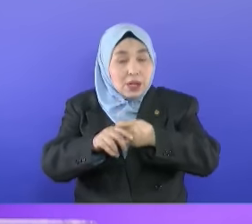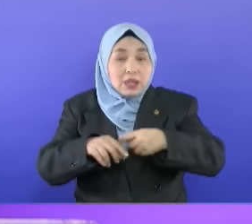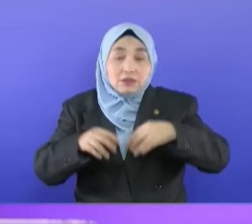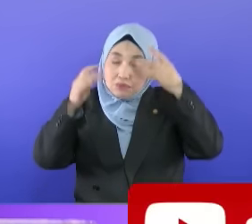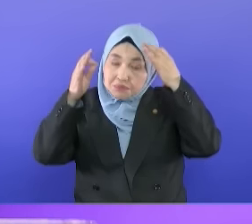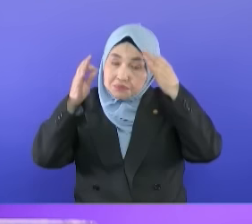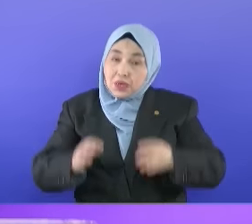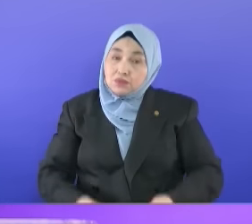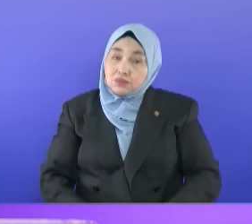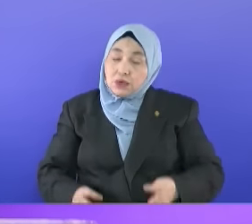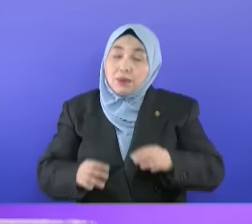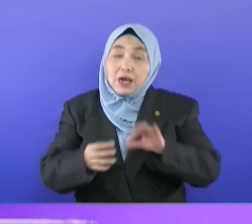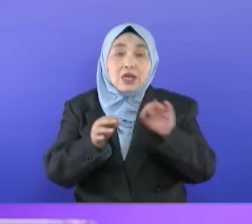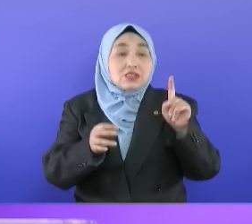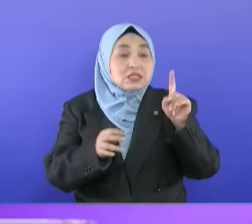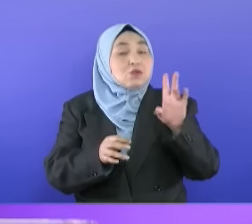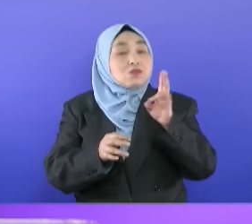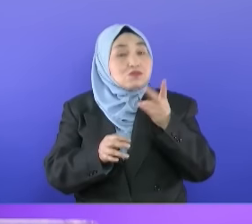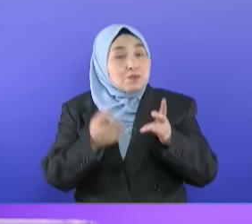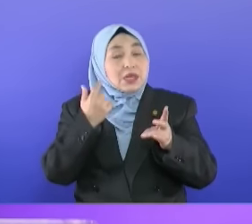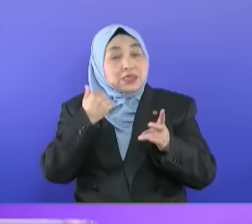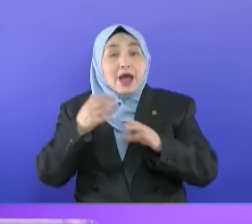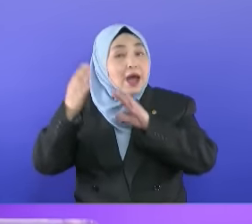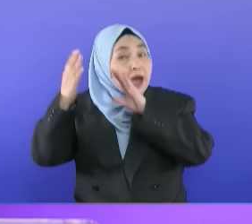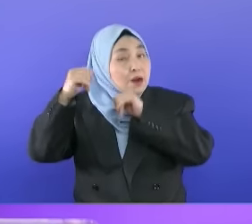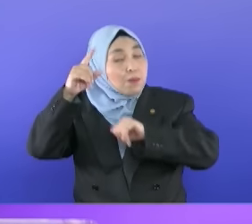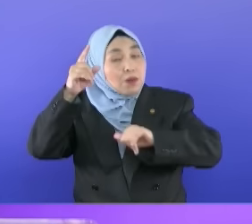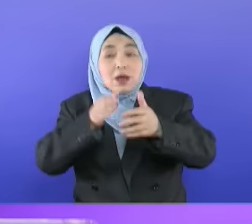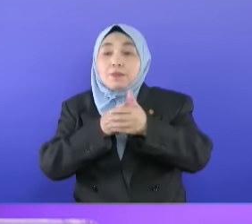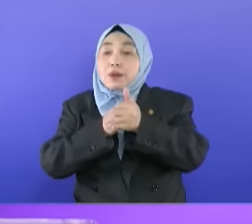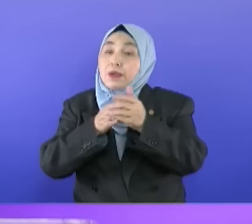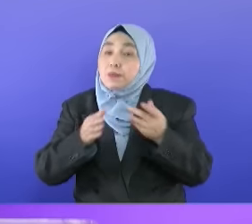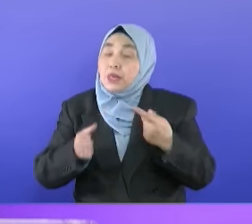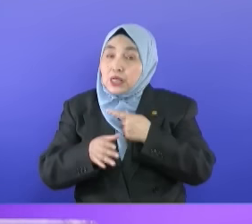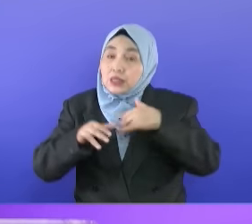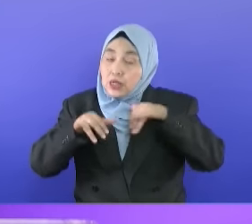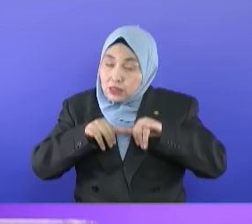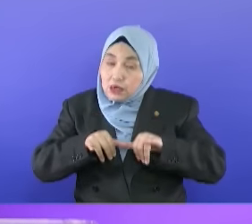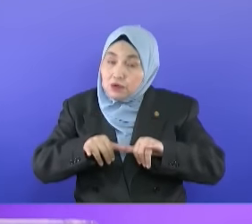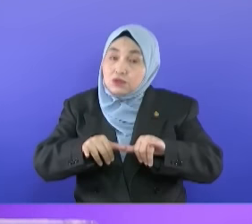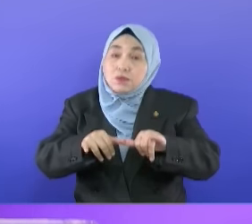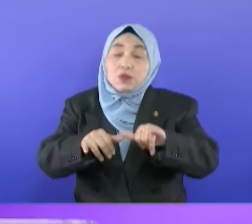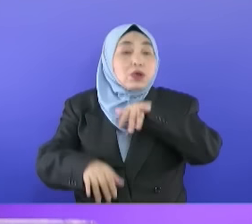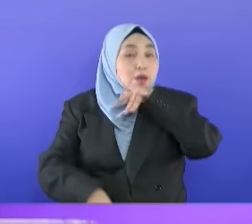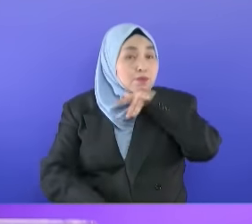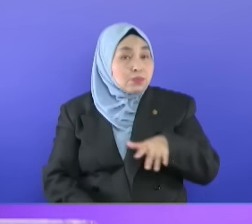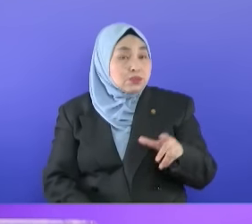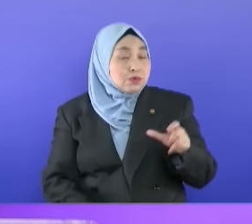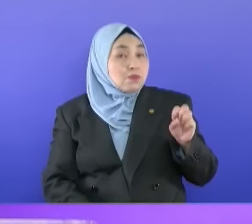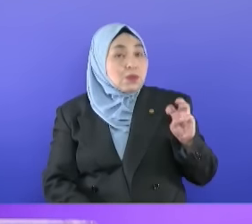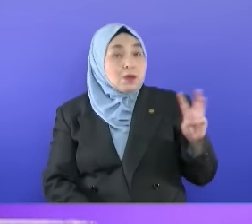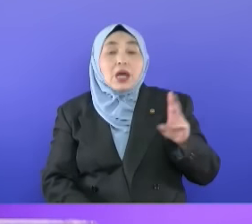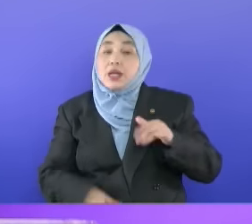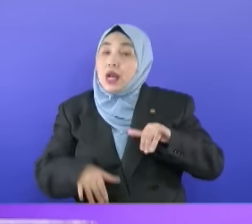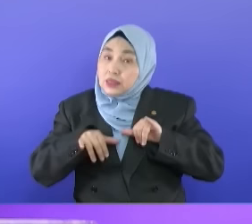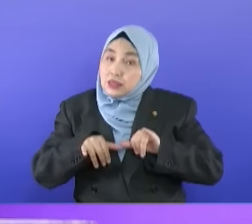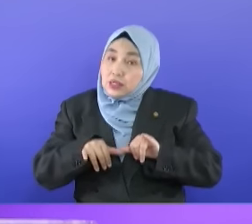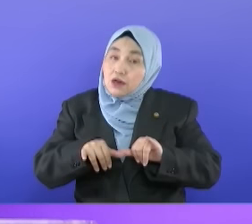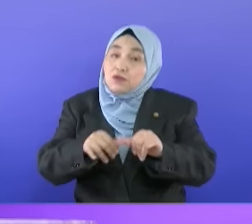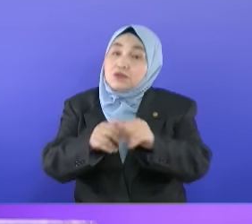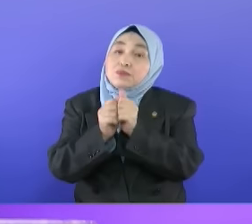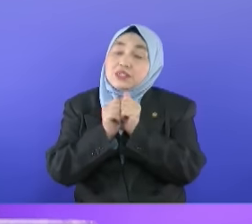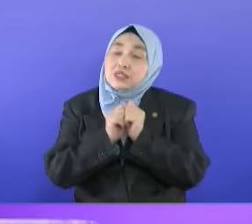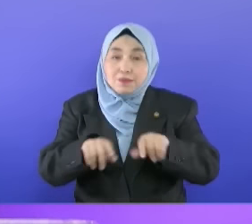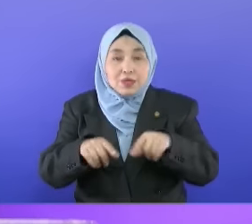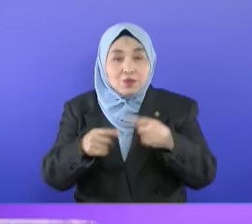belajar dan ayat 117 Allah memimpin kita terus mengikut Nabi Muhammad shallallahu alaihi wasallam dan terus bersama